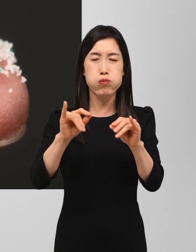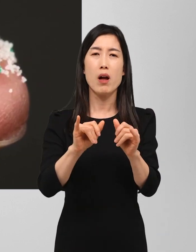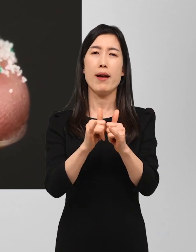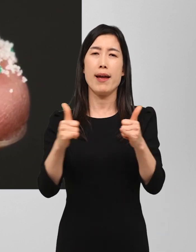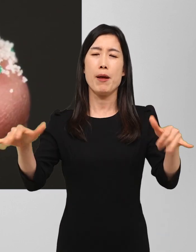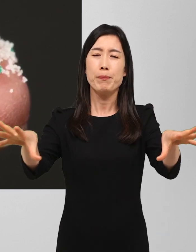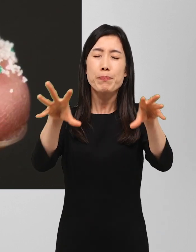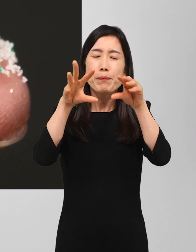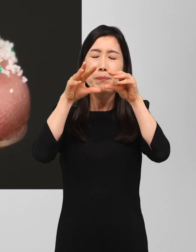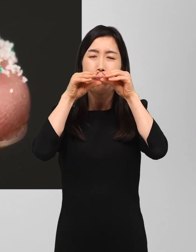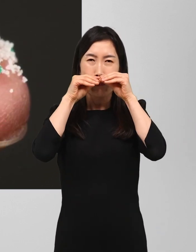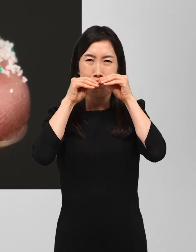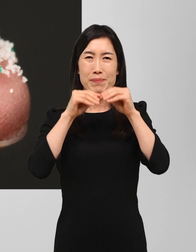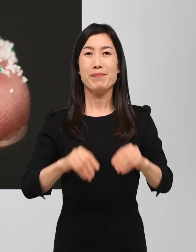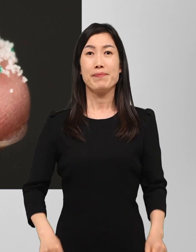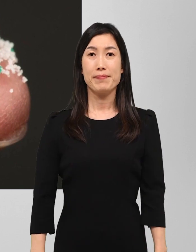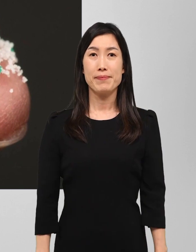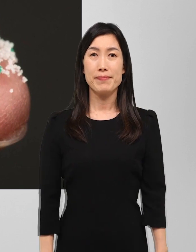한다고 합니다.